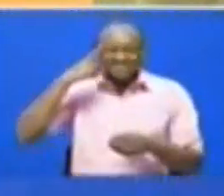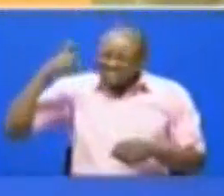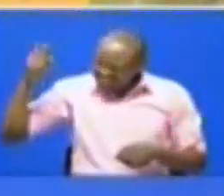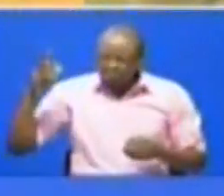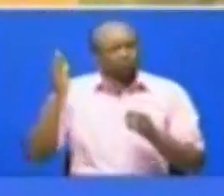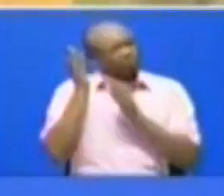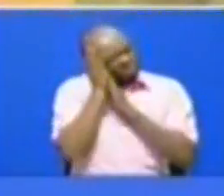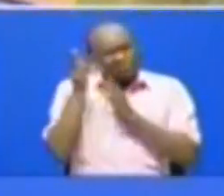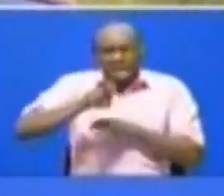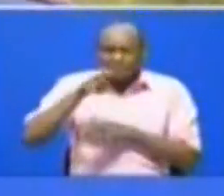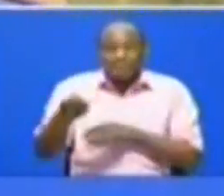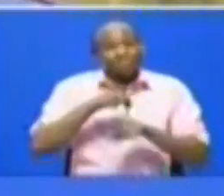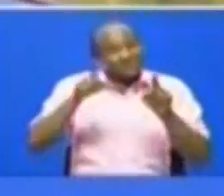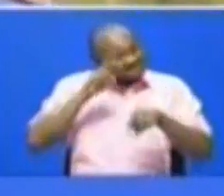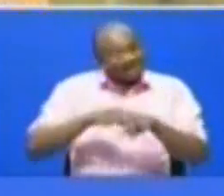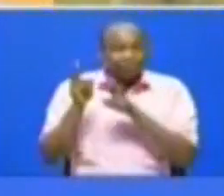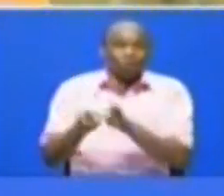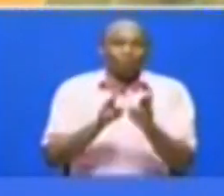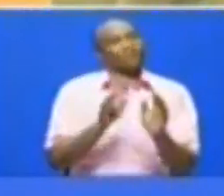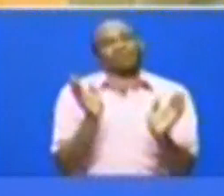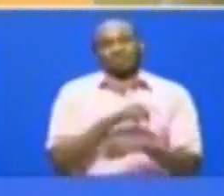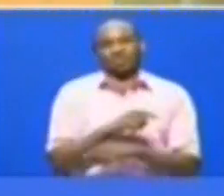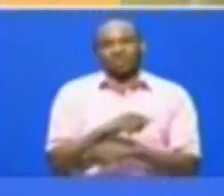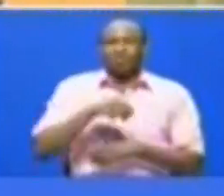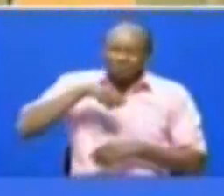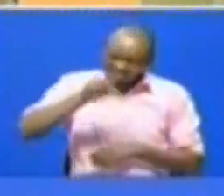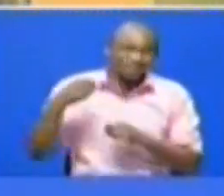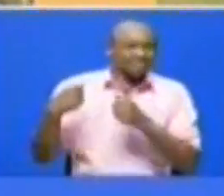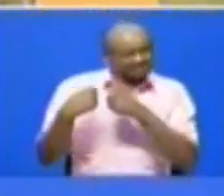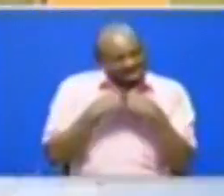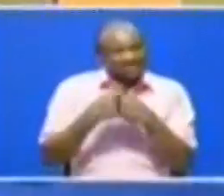usiku ukisasoya mpaka upitie